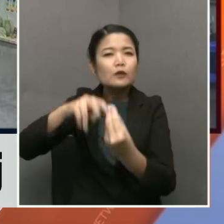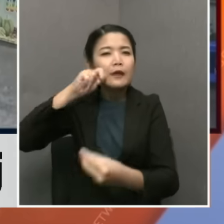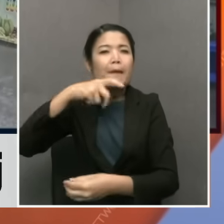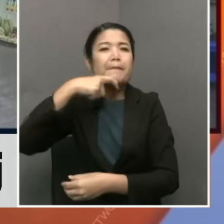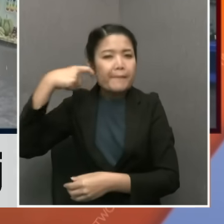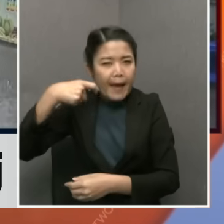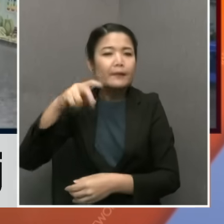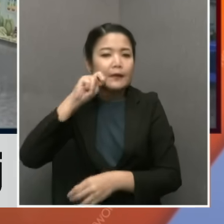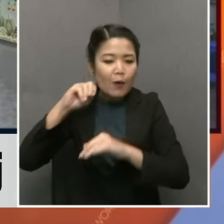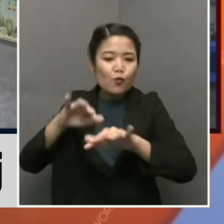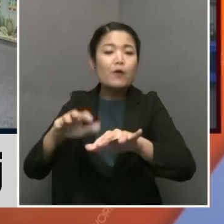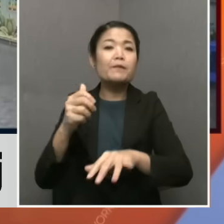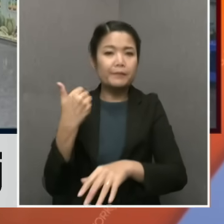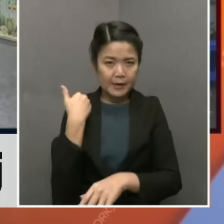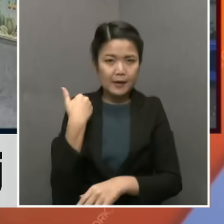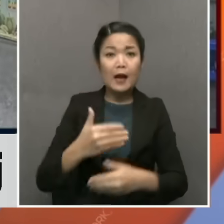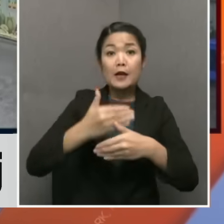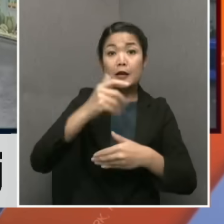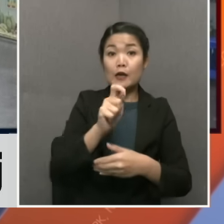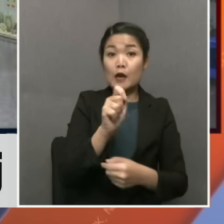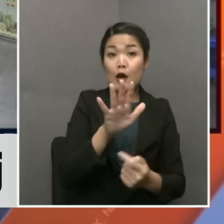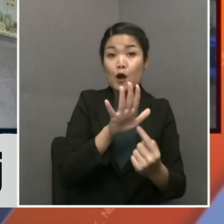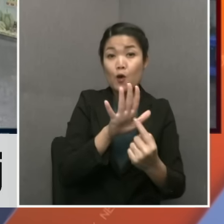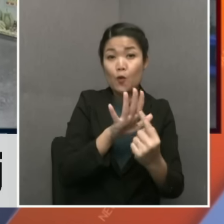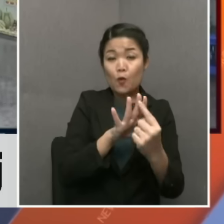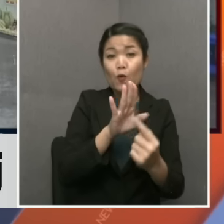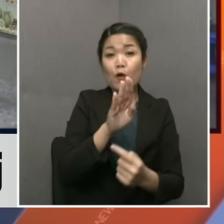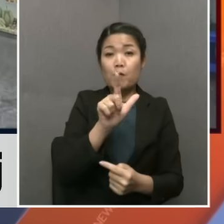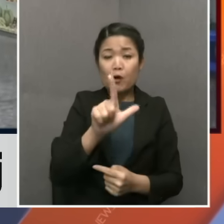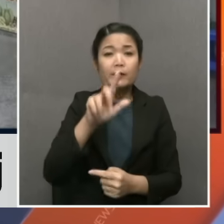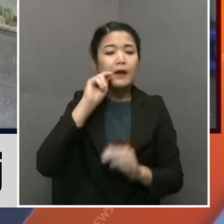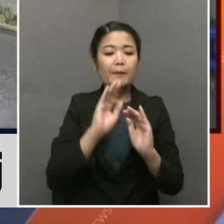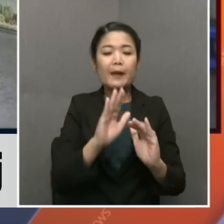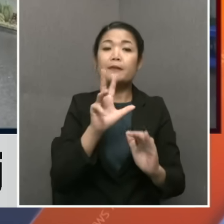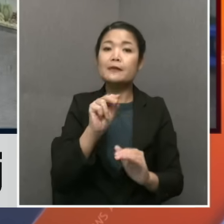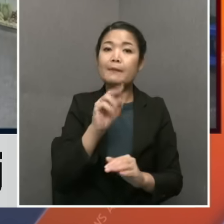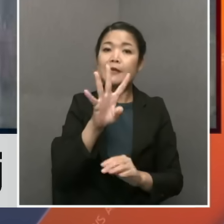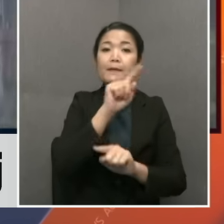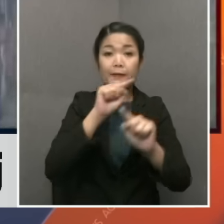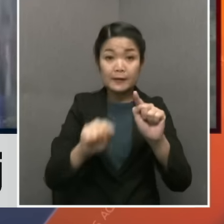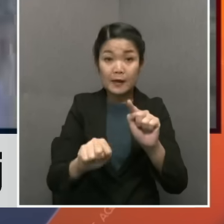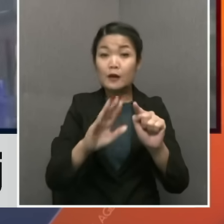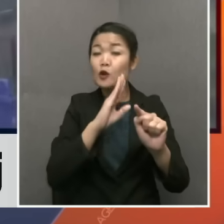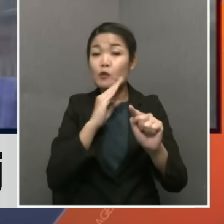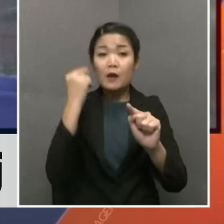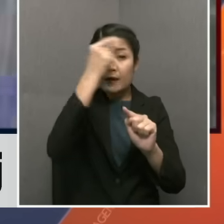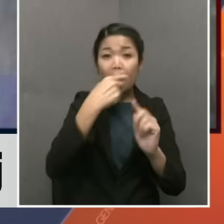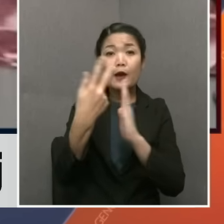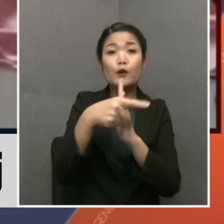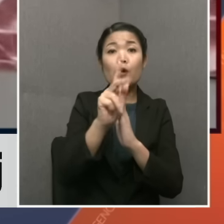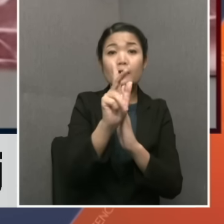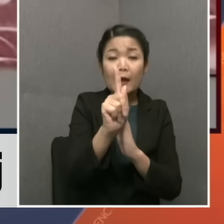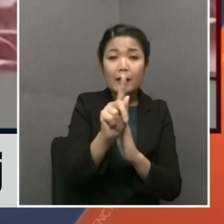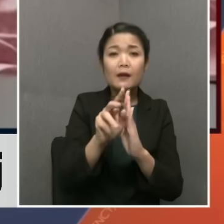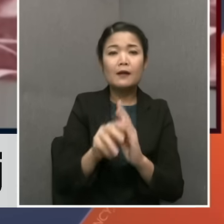เขื่นอุบลรัตน์น่ะเกื่อนอุบลรัต์นี่มีน้ำเพียง 34%ค่ะนะครับเพราะฉะนั้นคนที่เ่อขอนแก่น